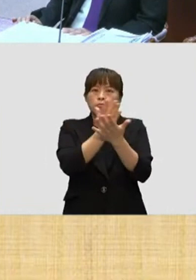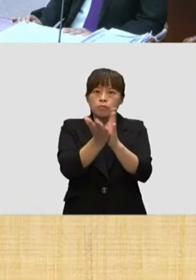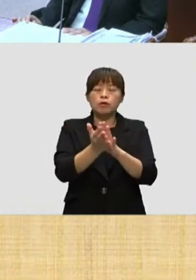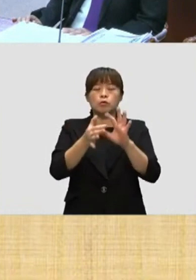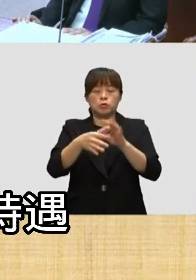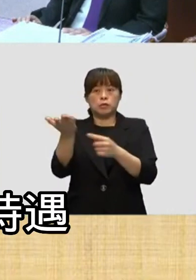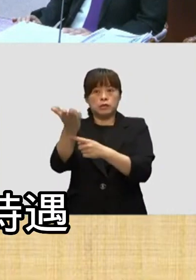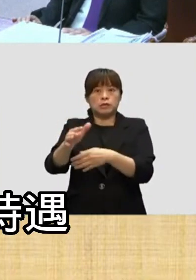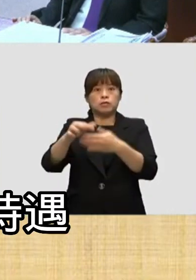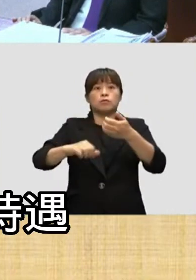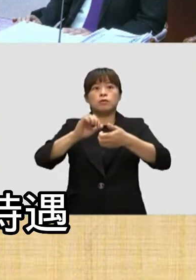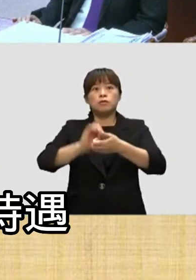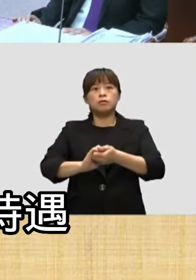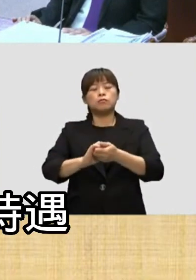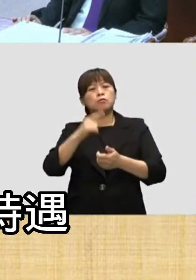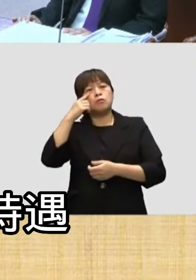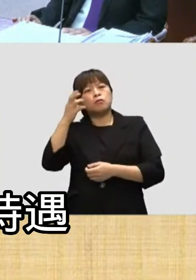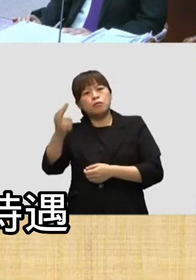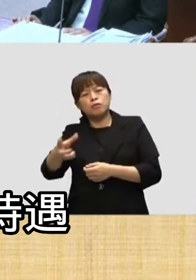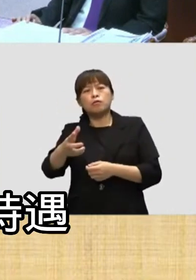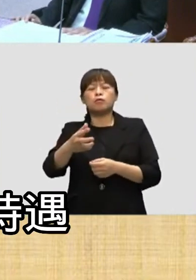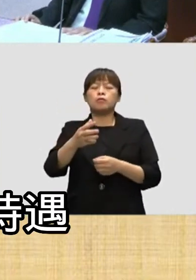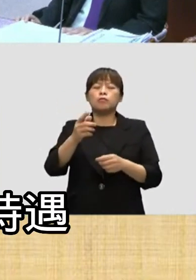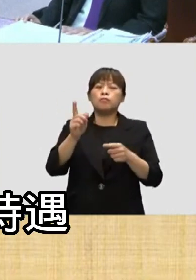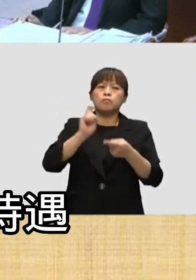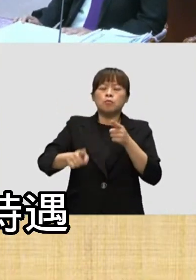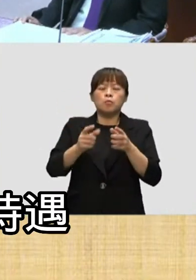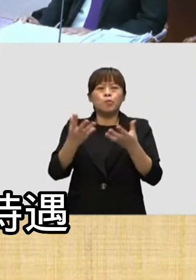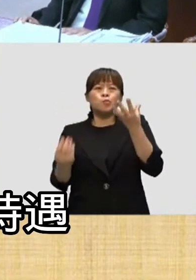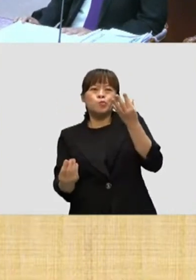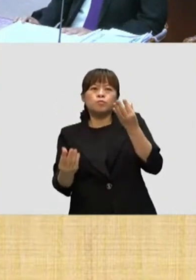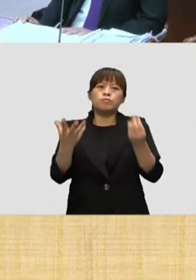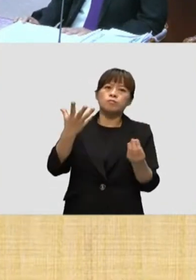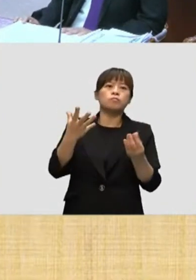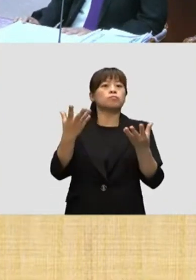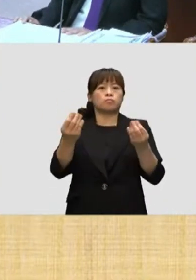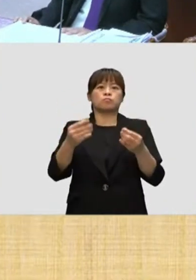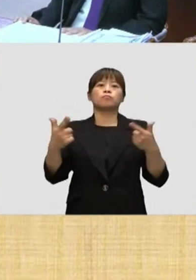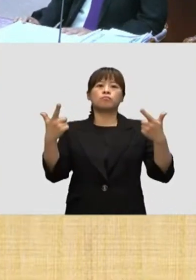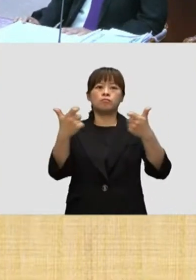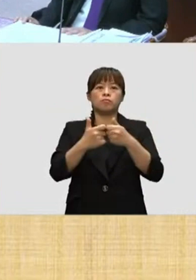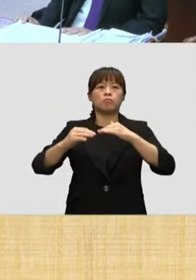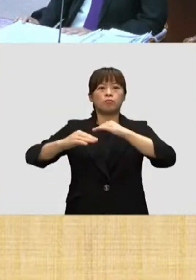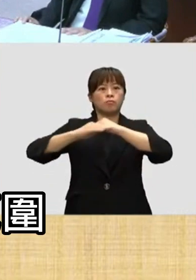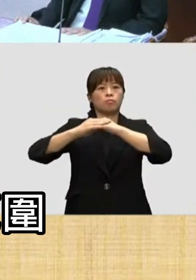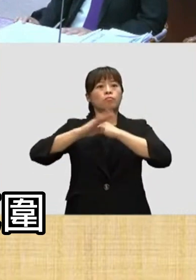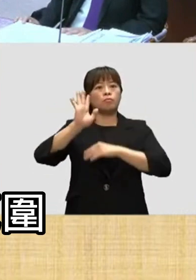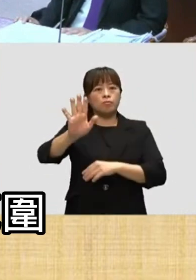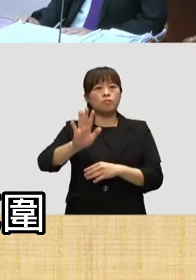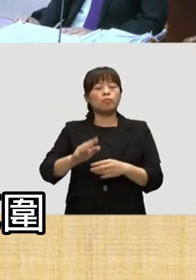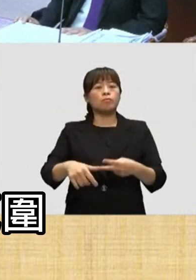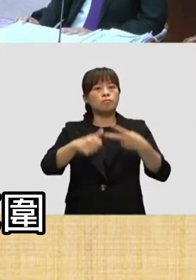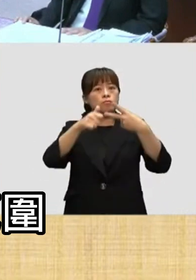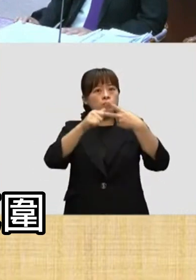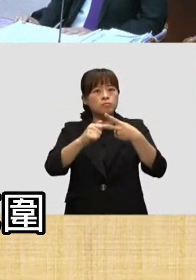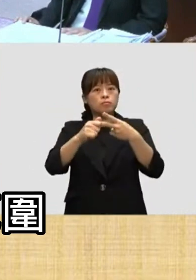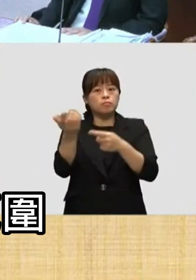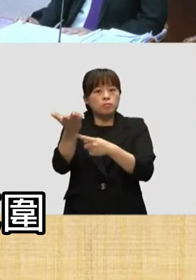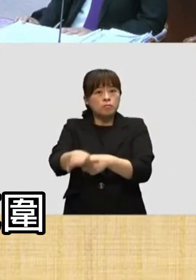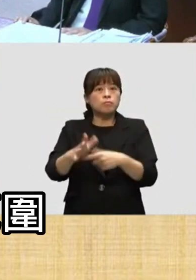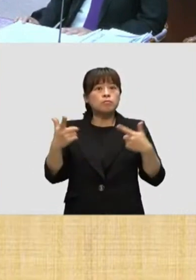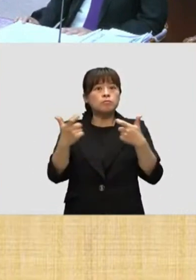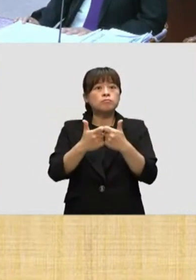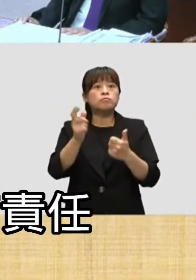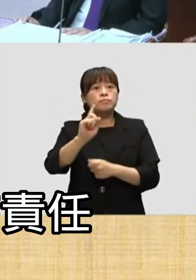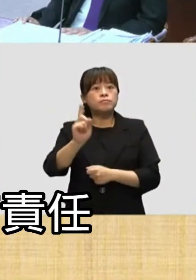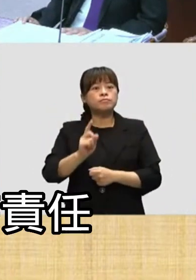刑规定并没有歧视或不正当的差别待遇，是符合平等原则。至于第二层次的死刑适用范